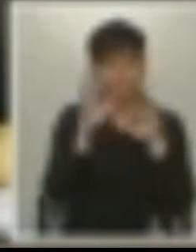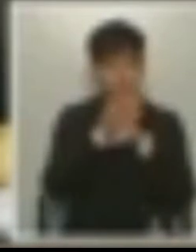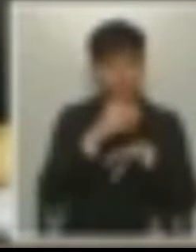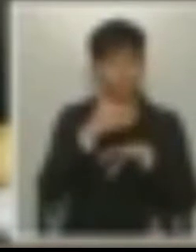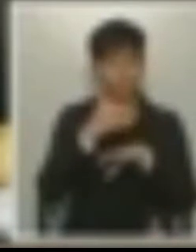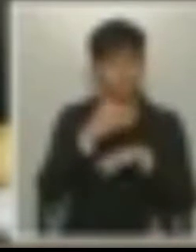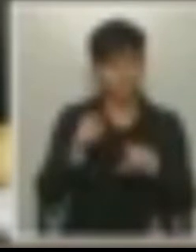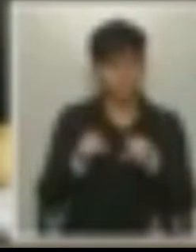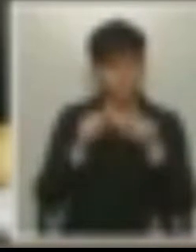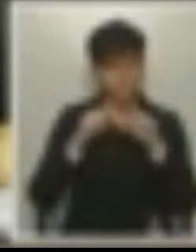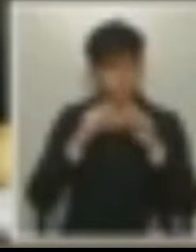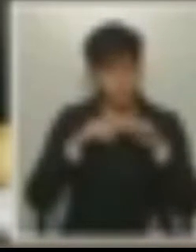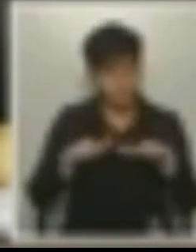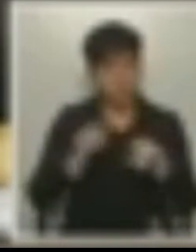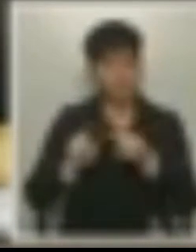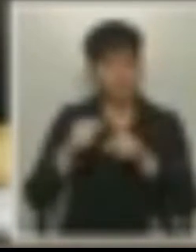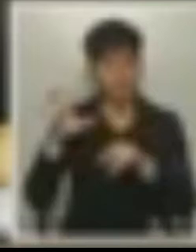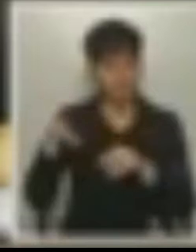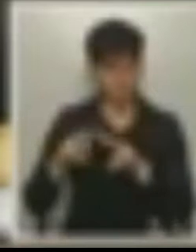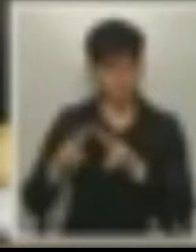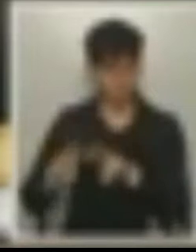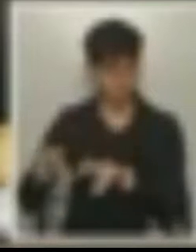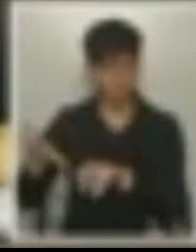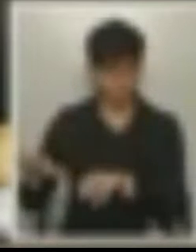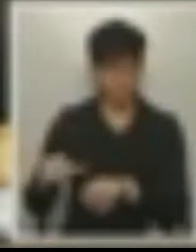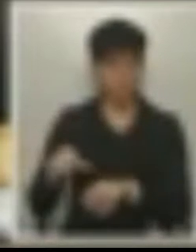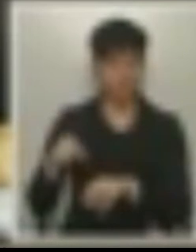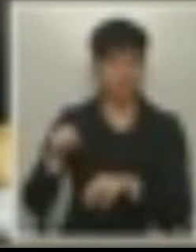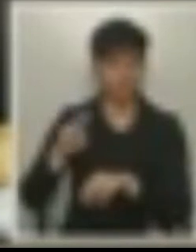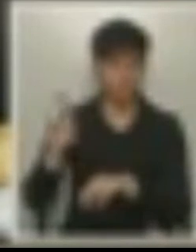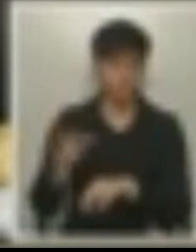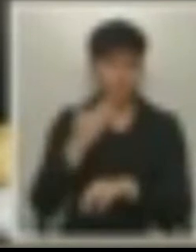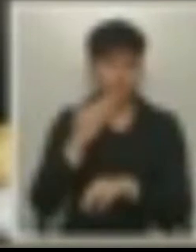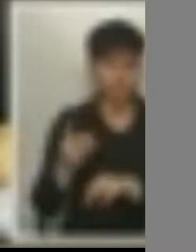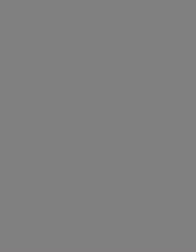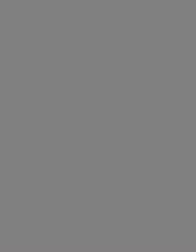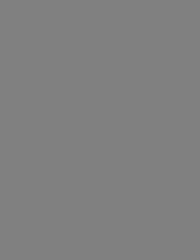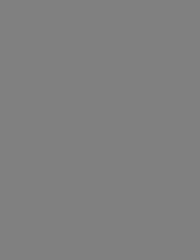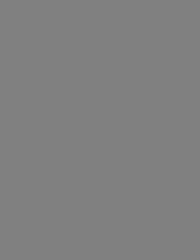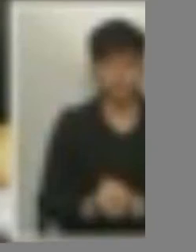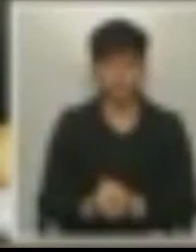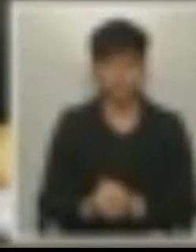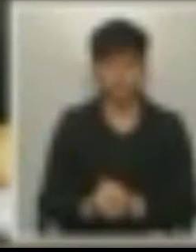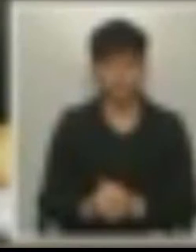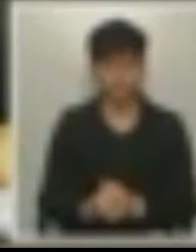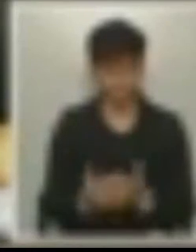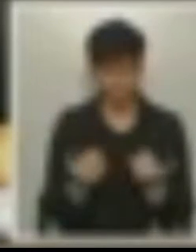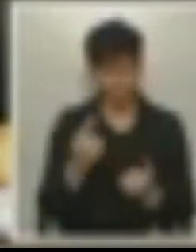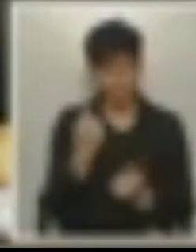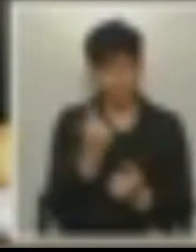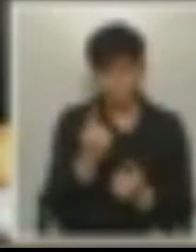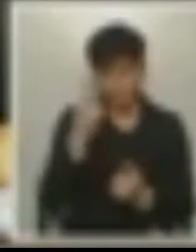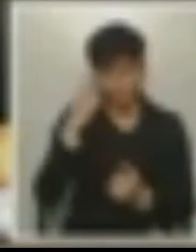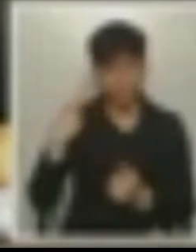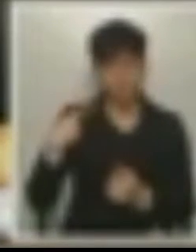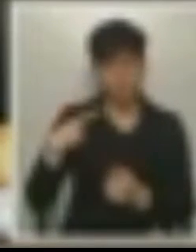ความรู้นะครับมาจากงานวิจัยของสถาบันพระปกเกล้าค่อนข้างมาก อีกเรื่องนึงครับที่ผมคิดว่าเป็นประโยชน์ก็คืองานวิจัยชิ้นล่าสุ